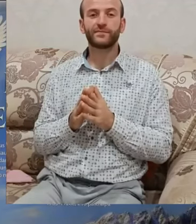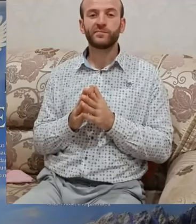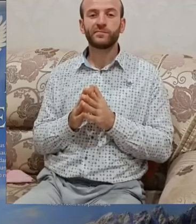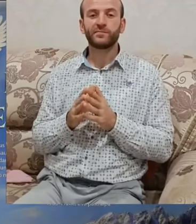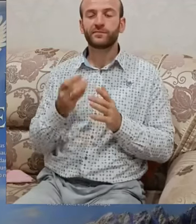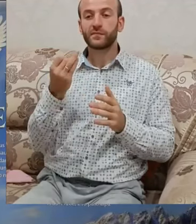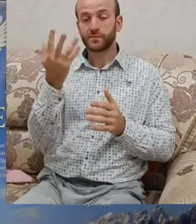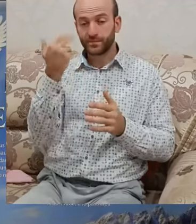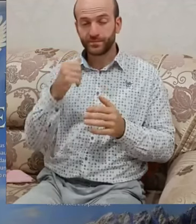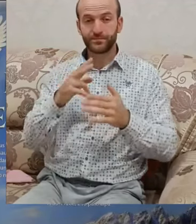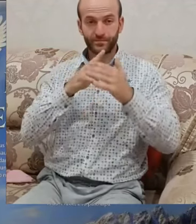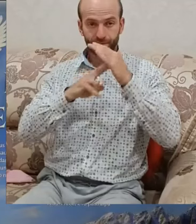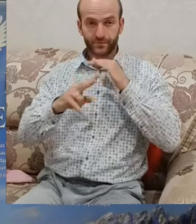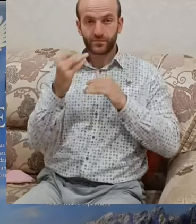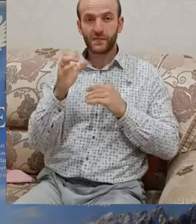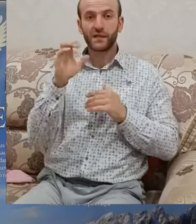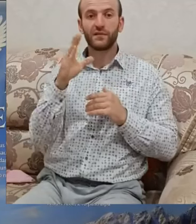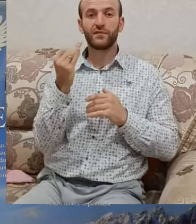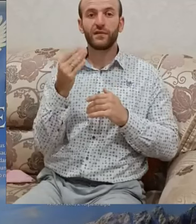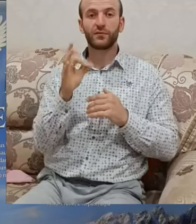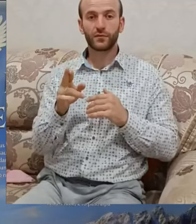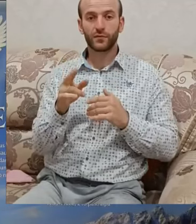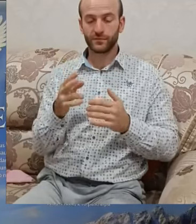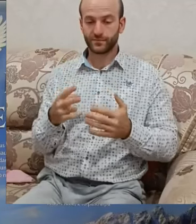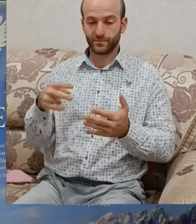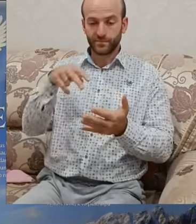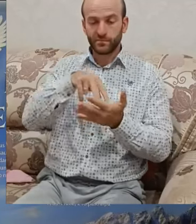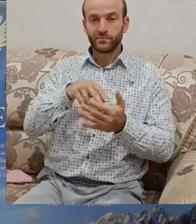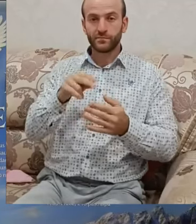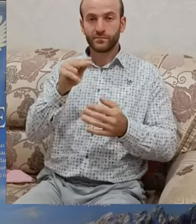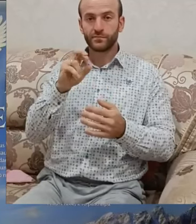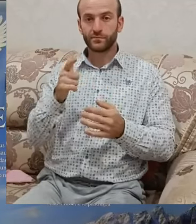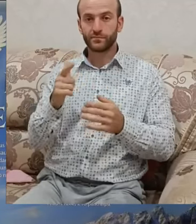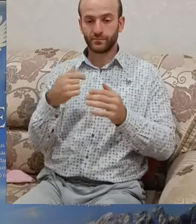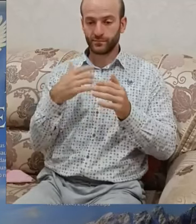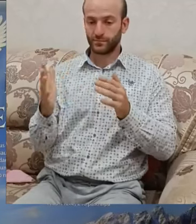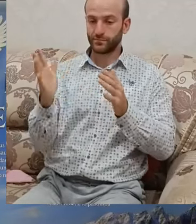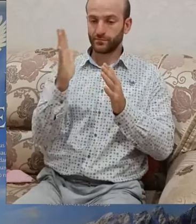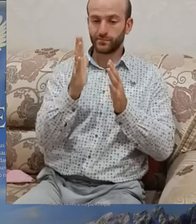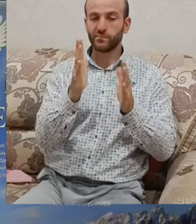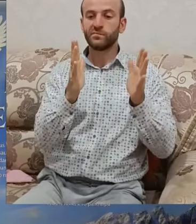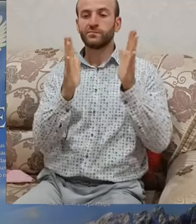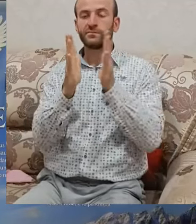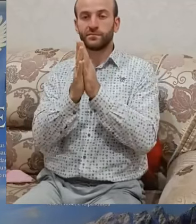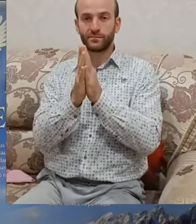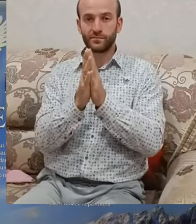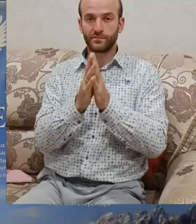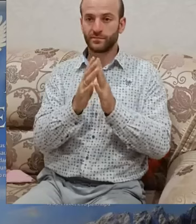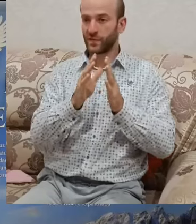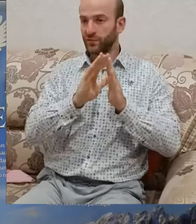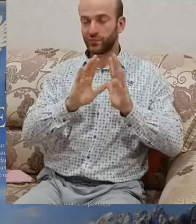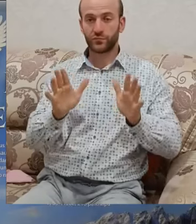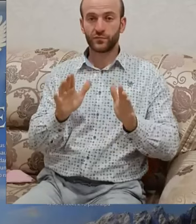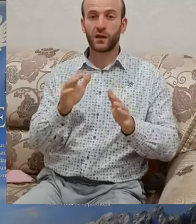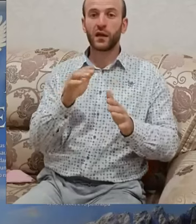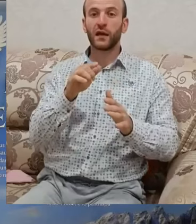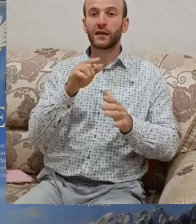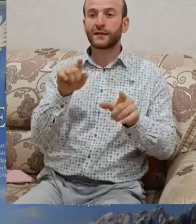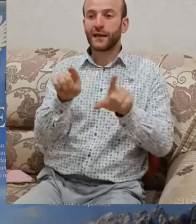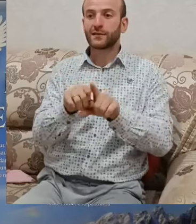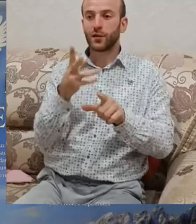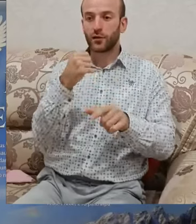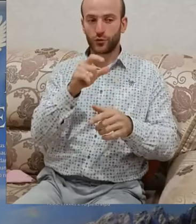kai gauna šventąją dvasę. Так и верующий, когда получает Святого Духа. Šventoji dvasia parašė Bibliją. Святой Дух написал Библию. O Dievo dvasia yra